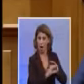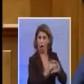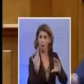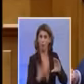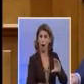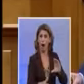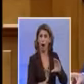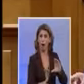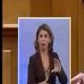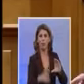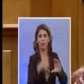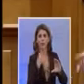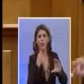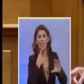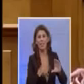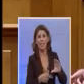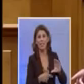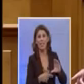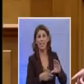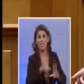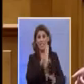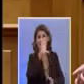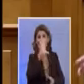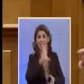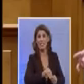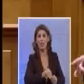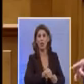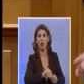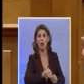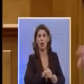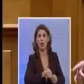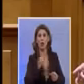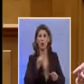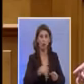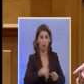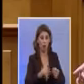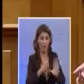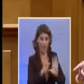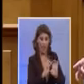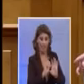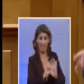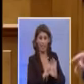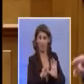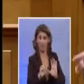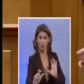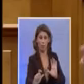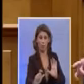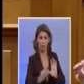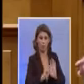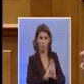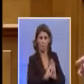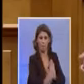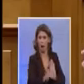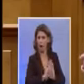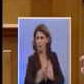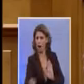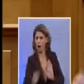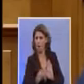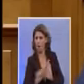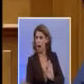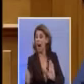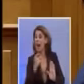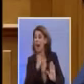Και ξέρετε, ήδη στο σύνολό τους κατευθύνονται σε δράσεις εξαιρετικά αναγκαίες για την κοινωνία σε